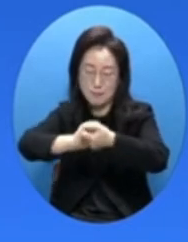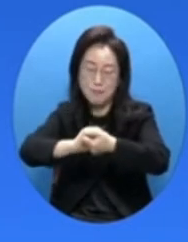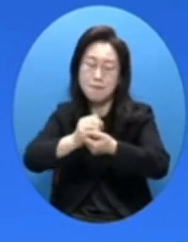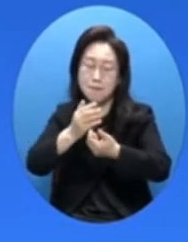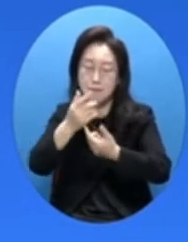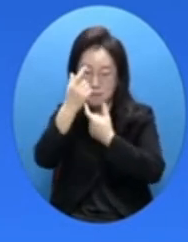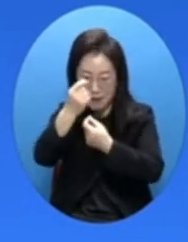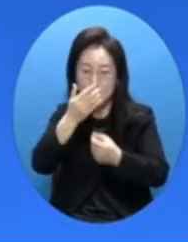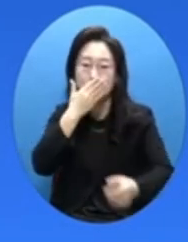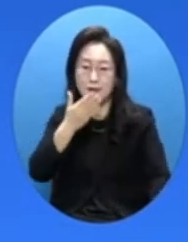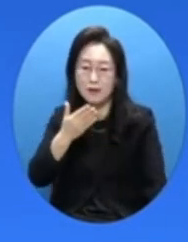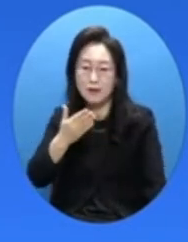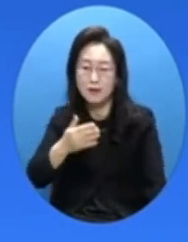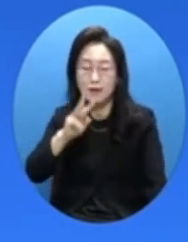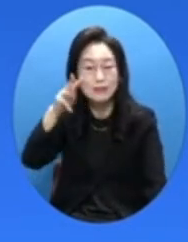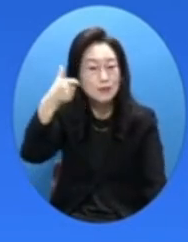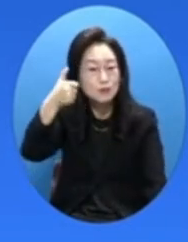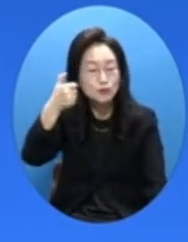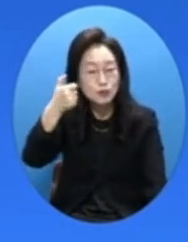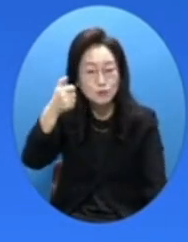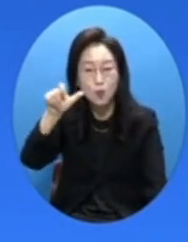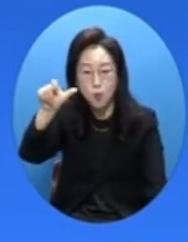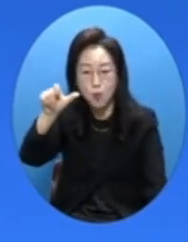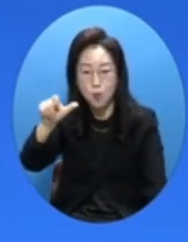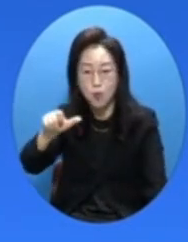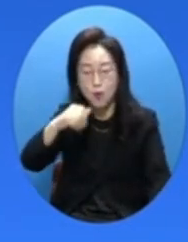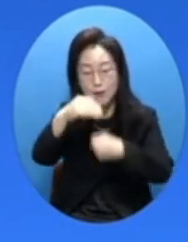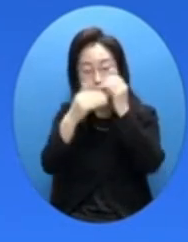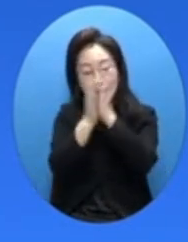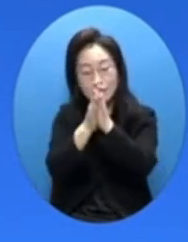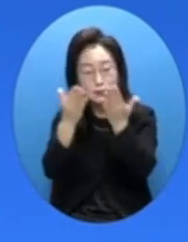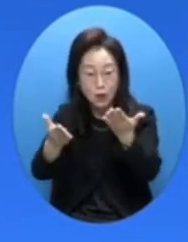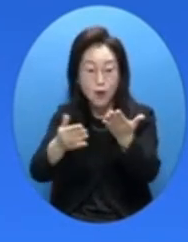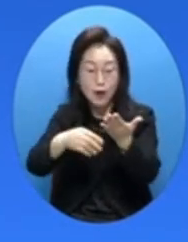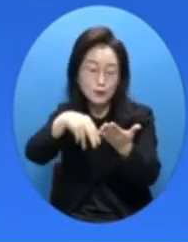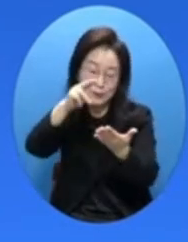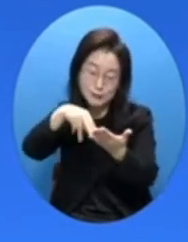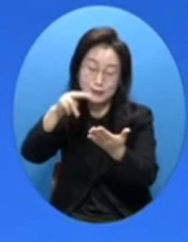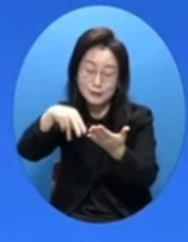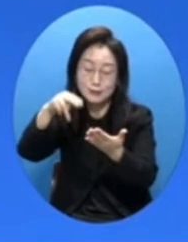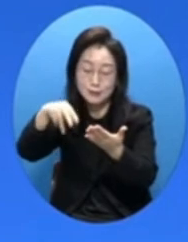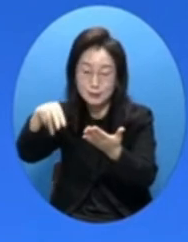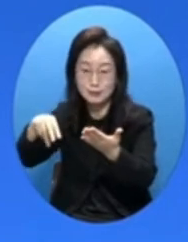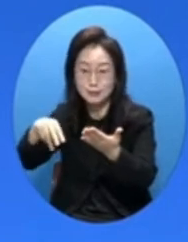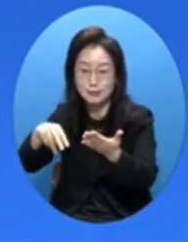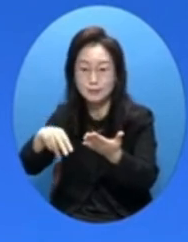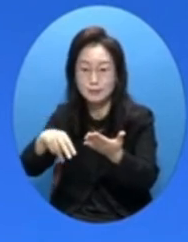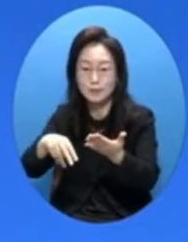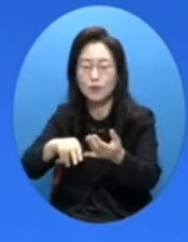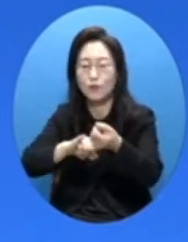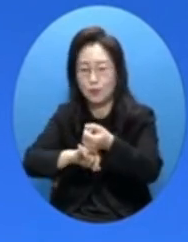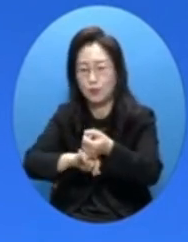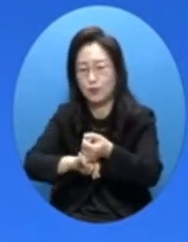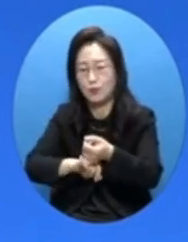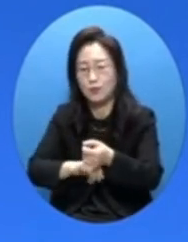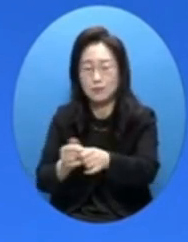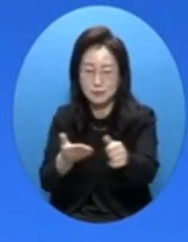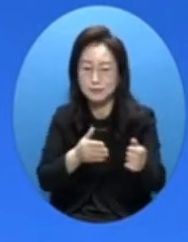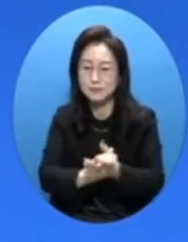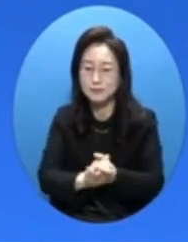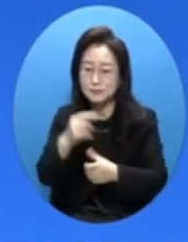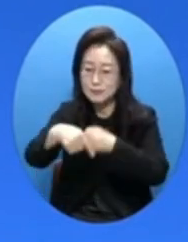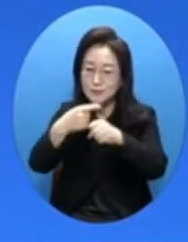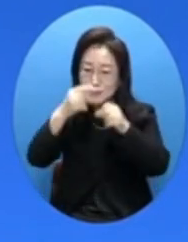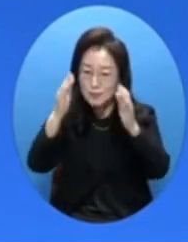것입니다. 우리가 365 큐티를 가지고 거기에 표시를 따라 읽어도 1독을 하게 되는 것입니다. 매년 우리가 1독